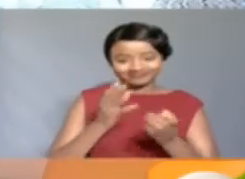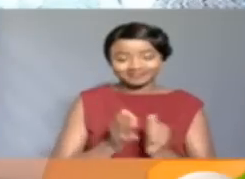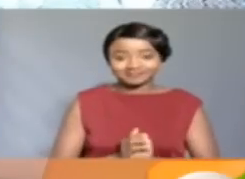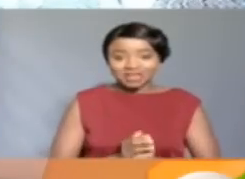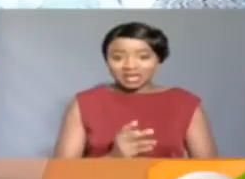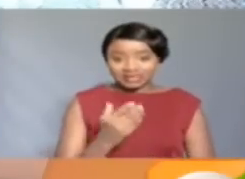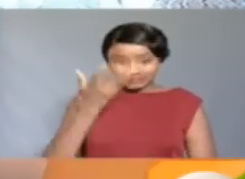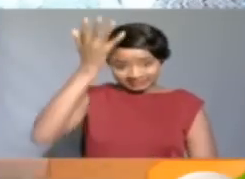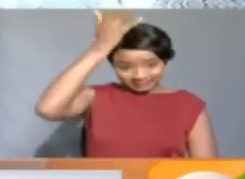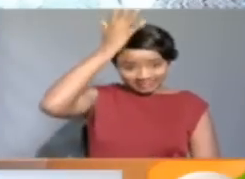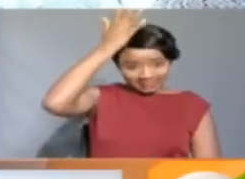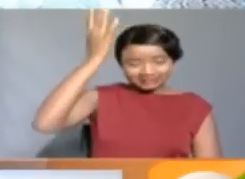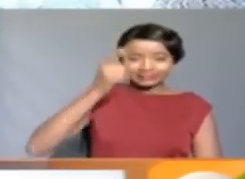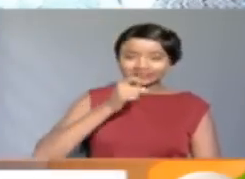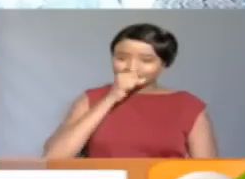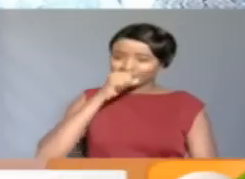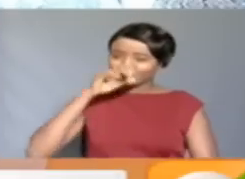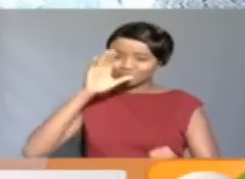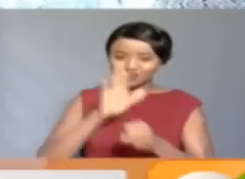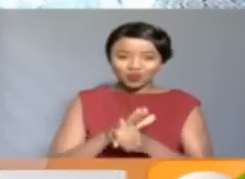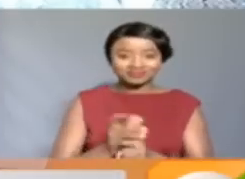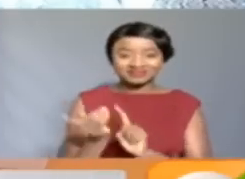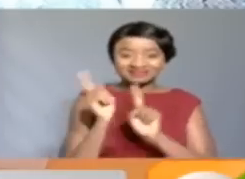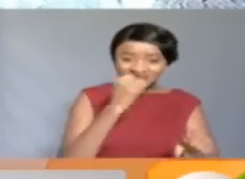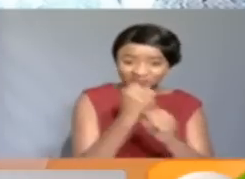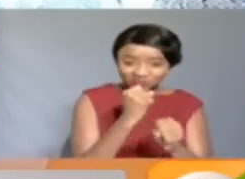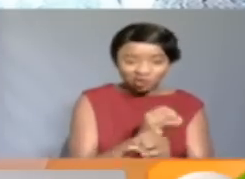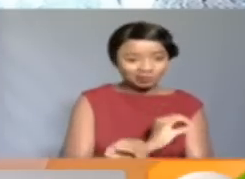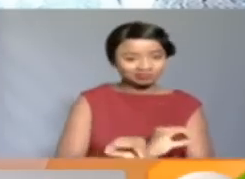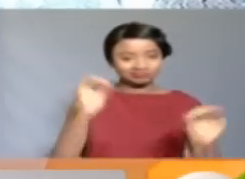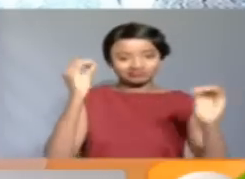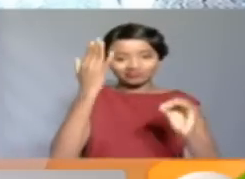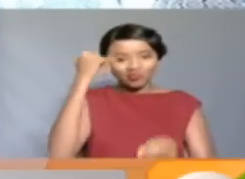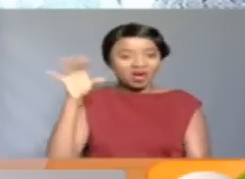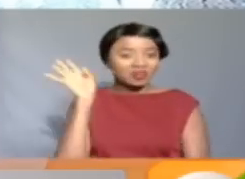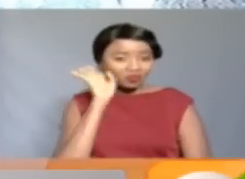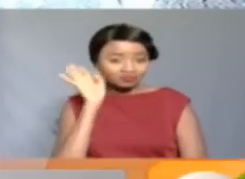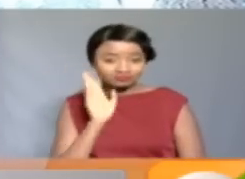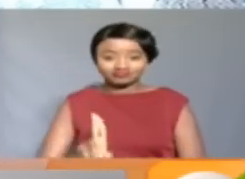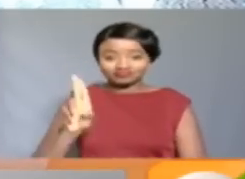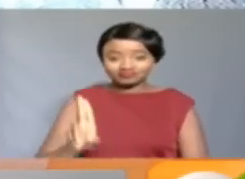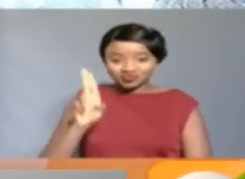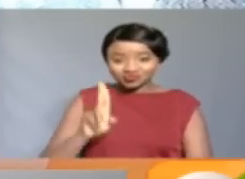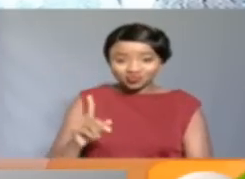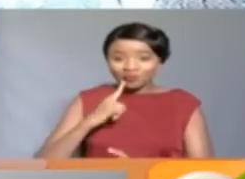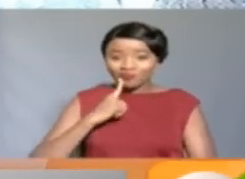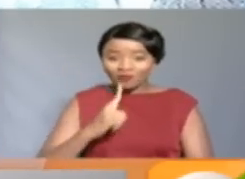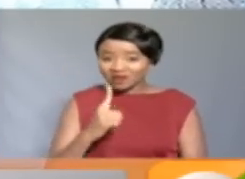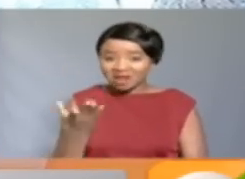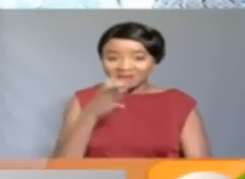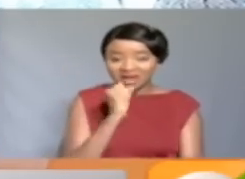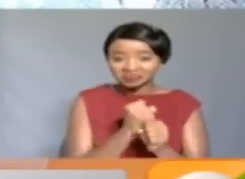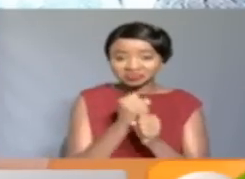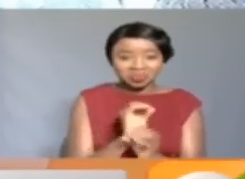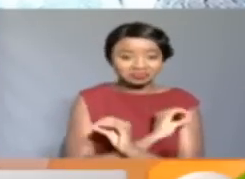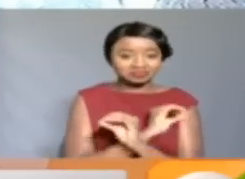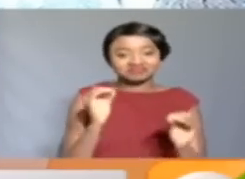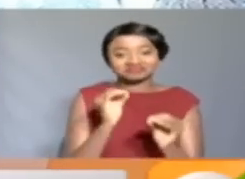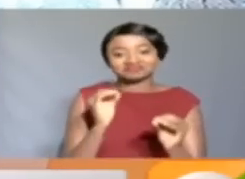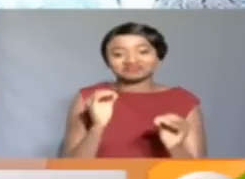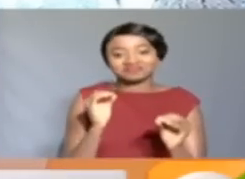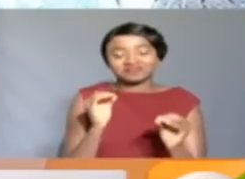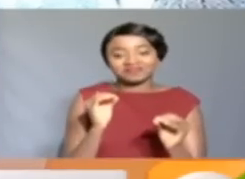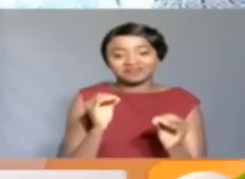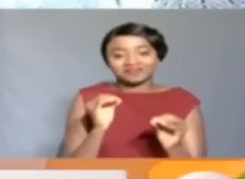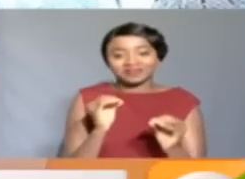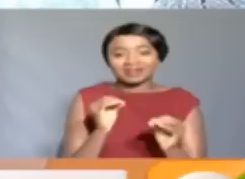Wauguzi wanaogoma wameapa kuendelea kususia kazi wakikaidi agizo la Rais Uhuru Kenyatta kuwataka kurejea kazini au wafutwe kazi.